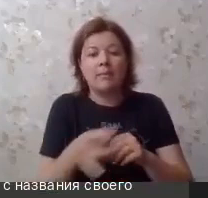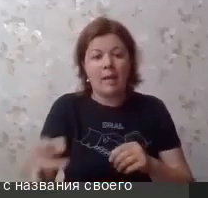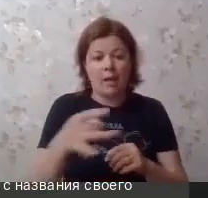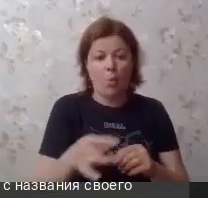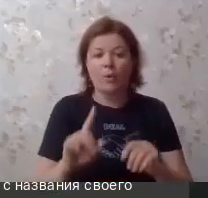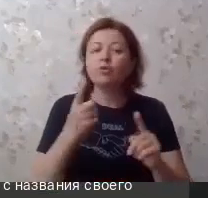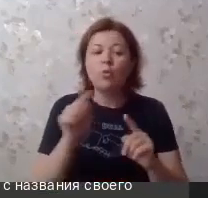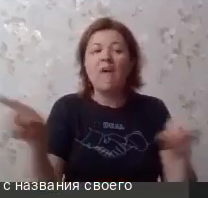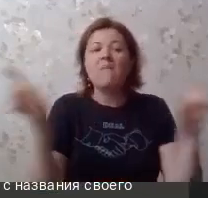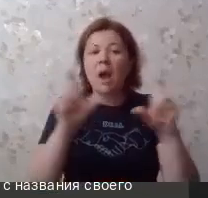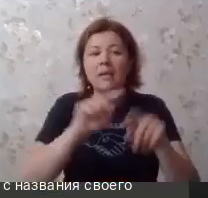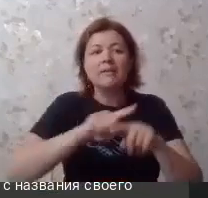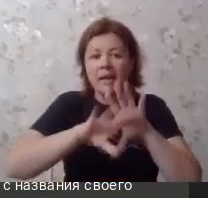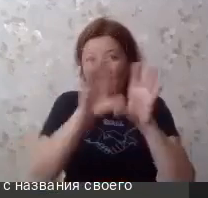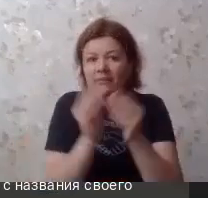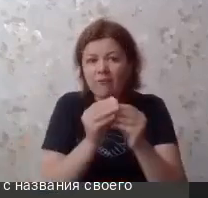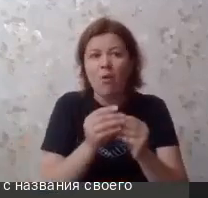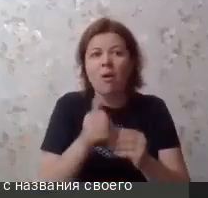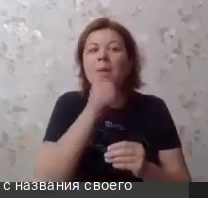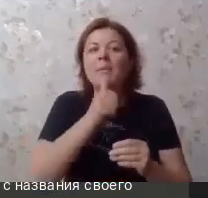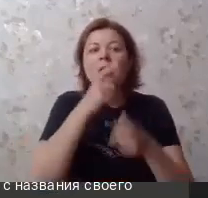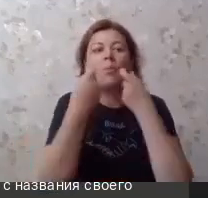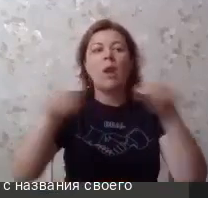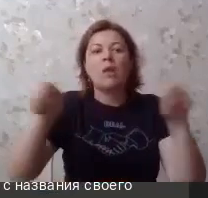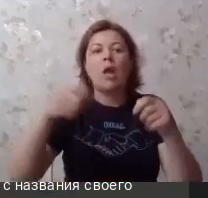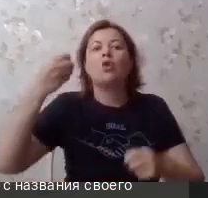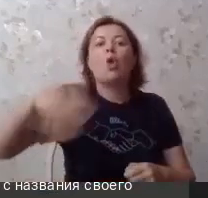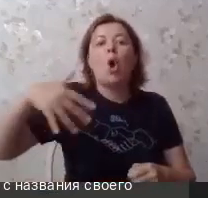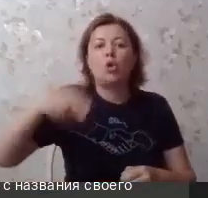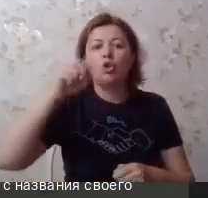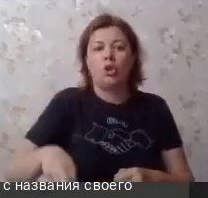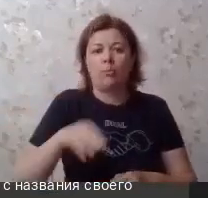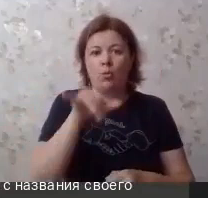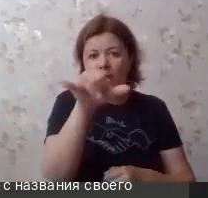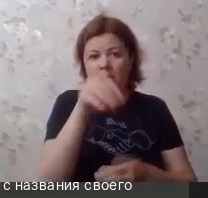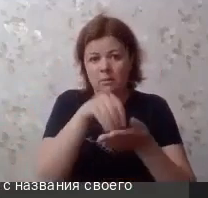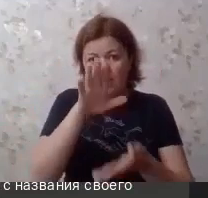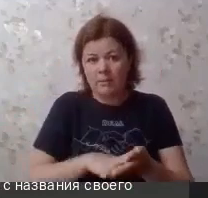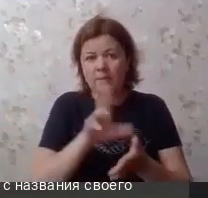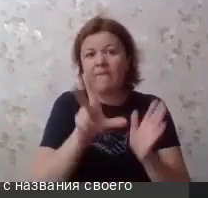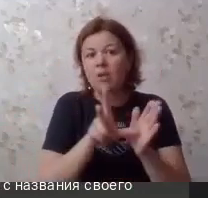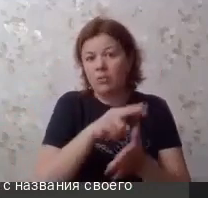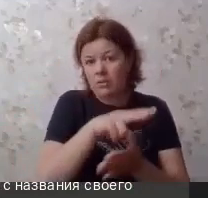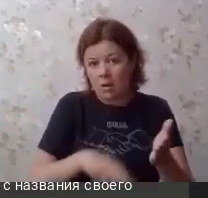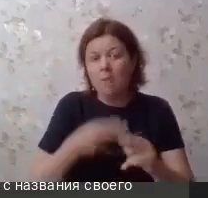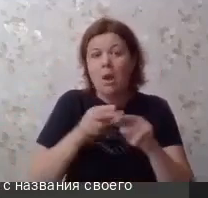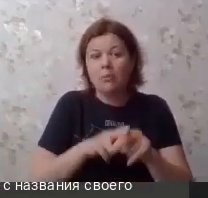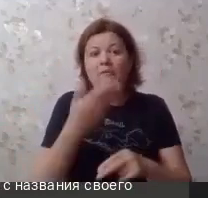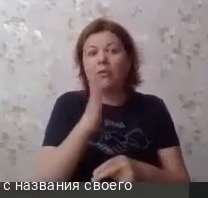продавать дороже, чем за сертификат, и, соответственно, вы, реализовав сертификат, вынуждены